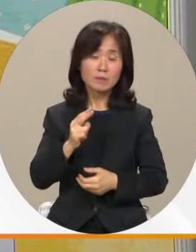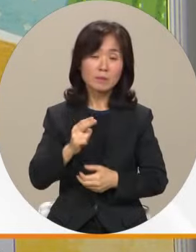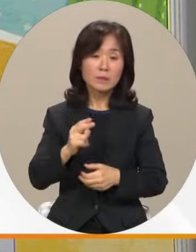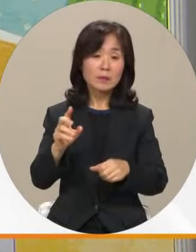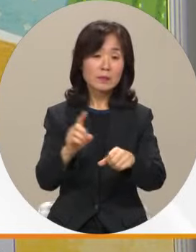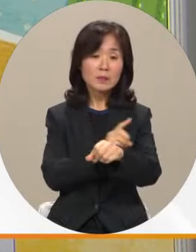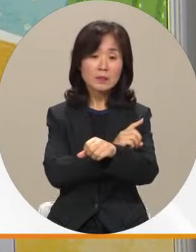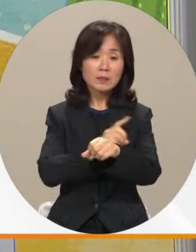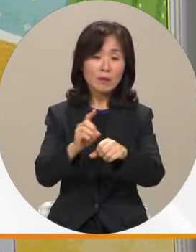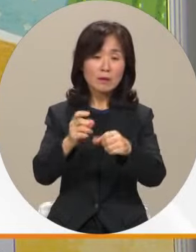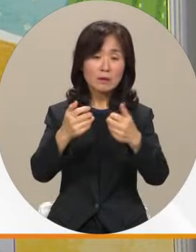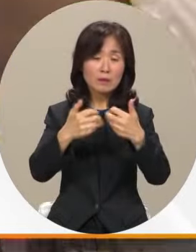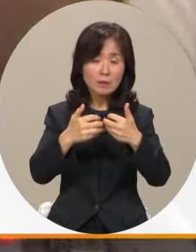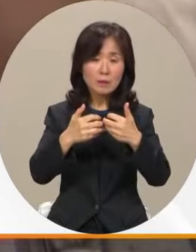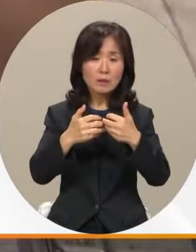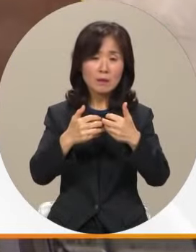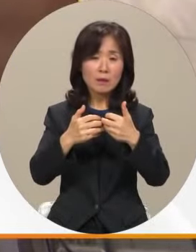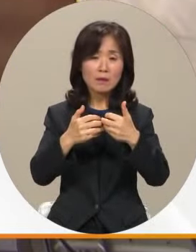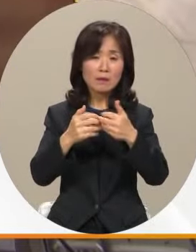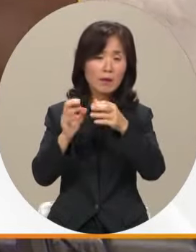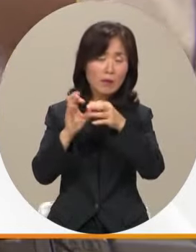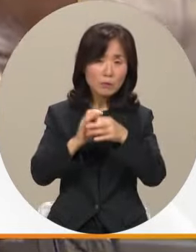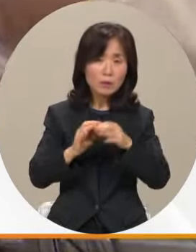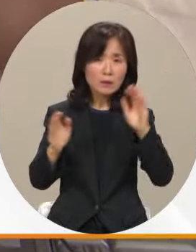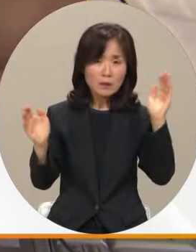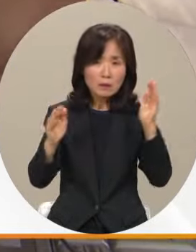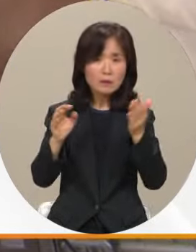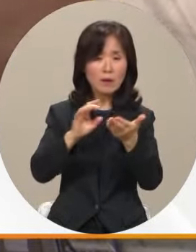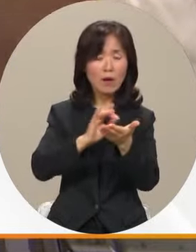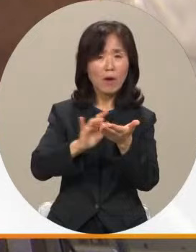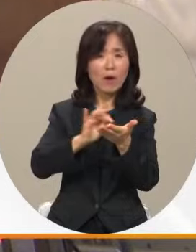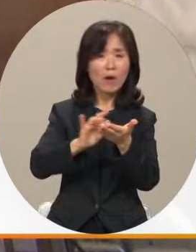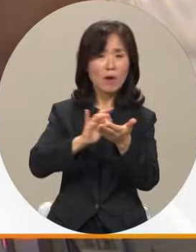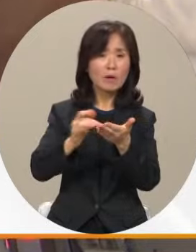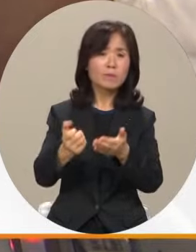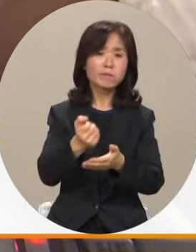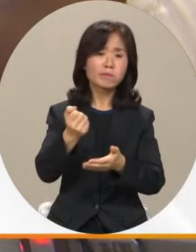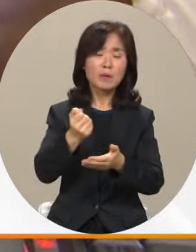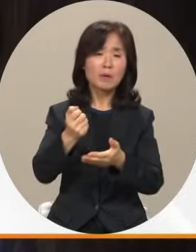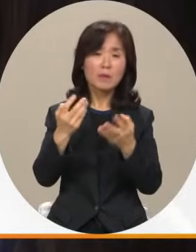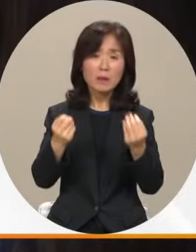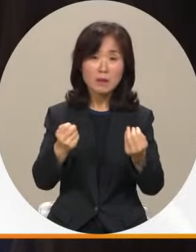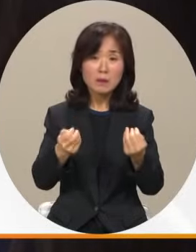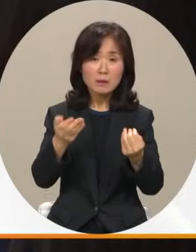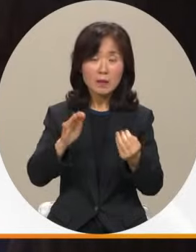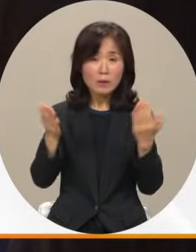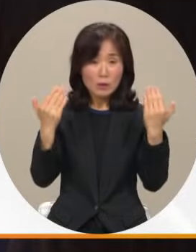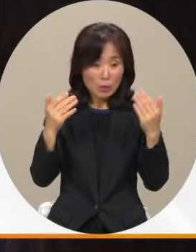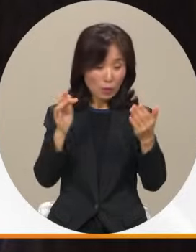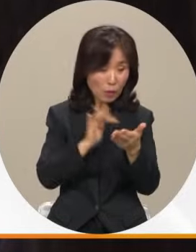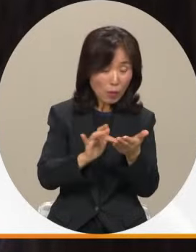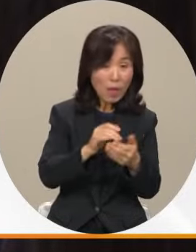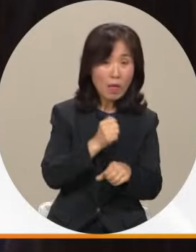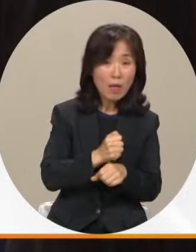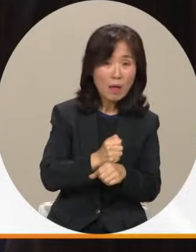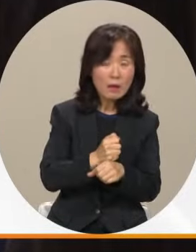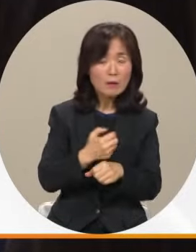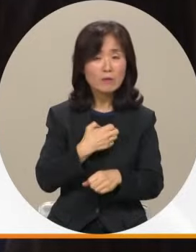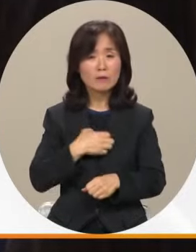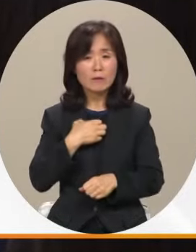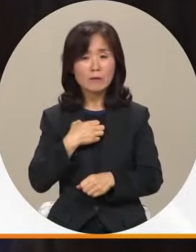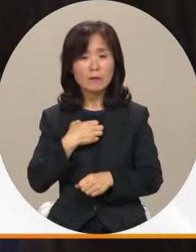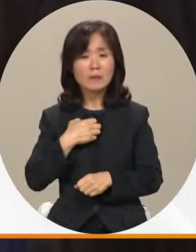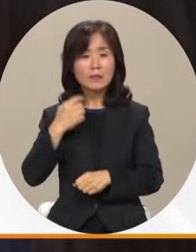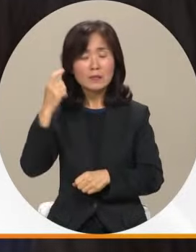있는데 이제 학교에서도 디지털 기기를 봐야 하냐 이제 이게 가장 걱정하는 지점이고 이제 사고력이나 또